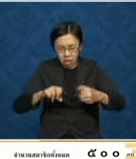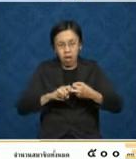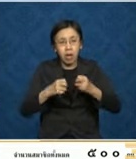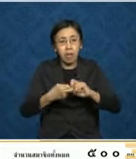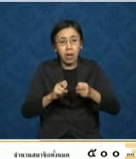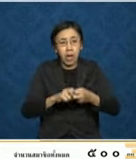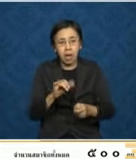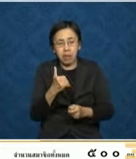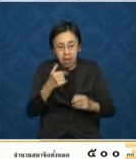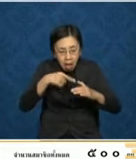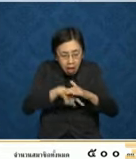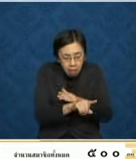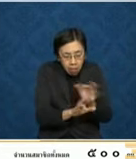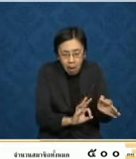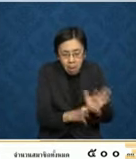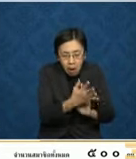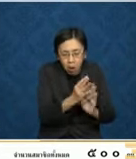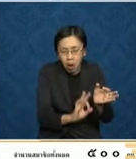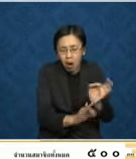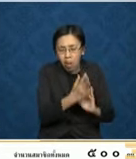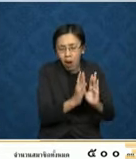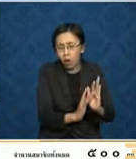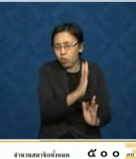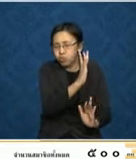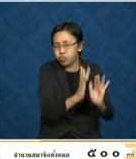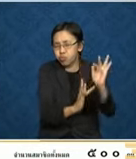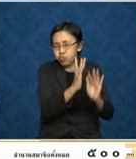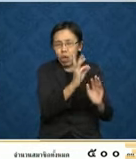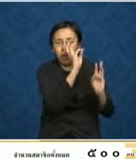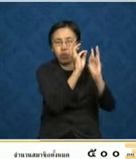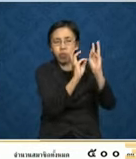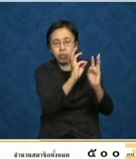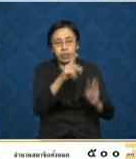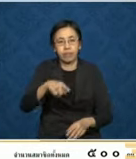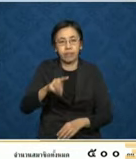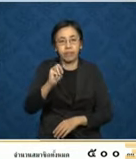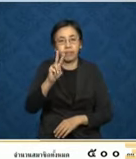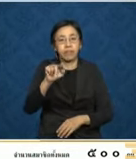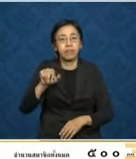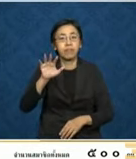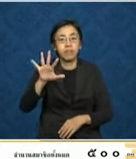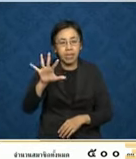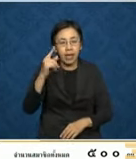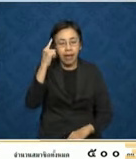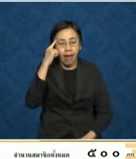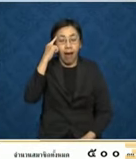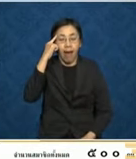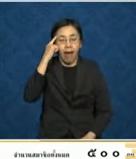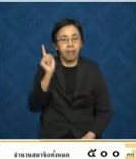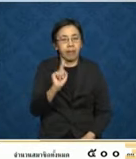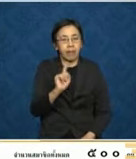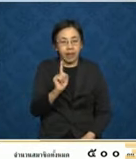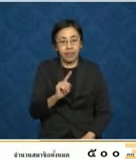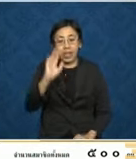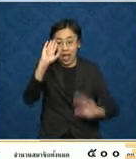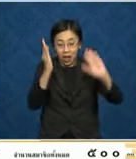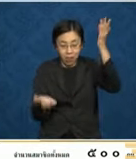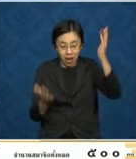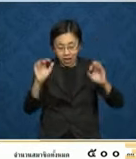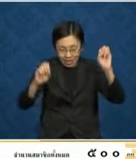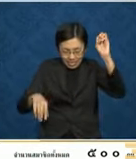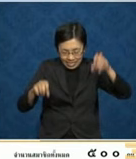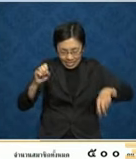ผาเศษกิ่งไม้ที่จะก่อให้เกิดฝุ่น PM 2.5 เขาก็ได้ไอเดียนำร่องค่ะโดยการเอาใบยางนาเนี่ย